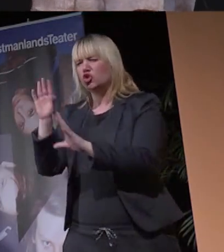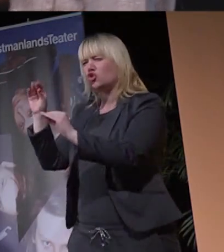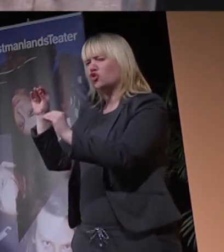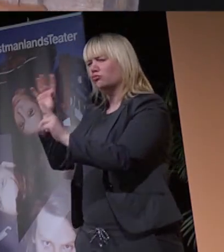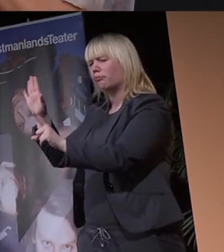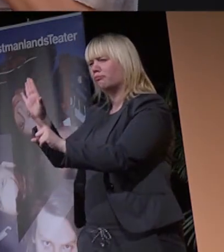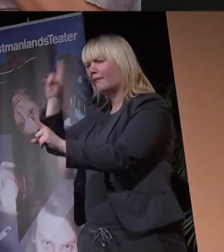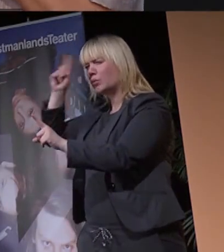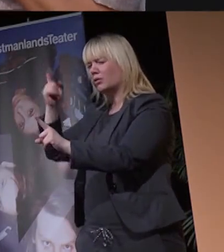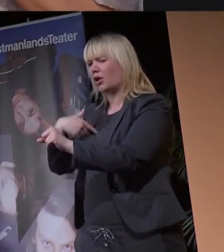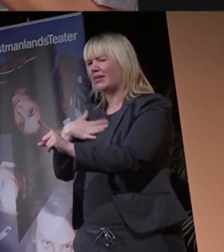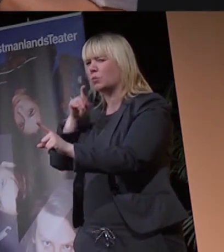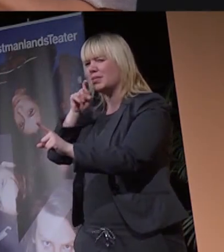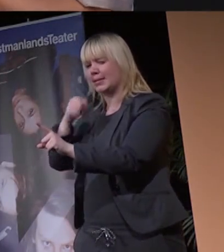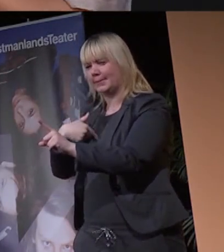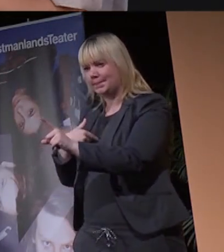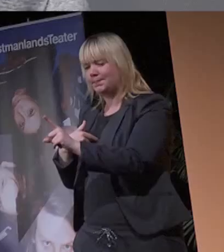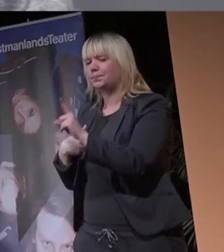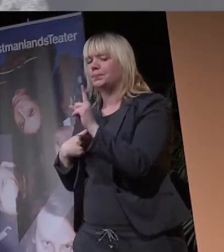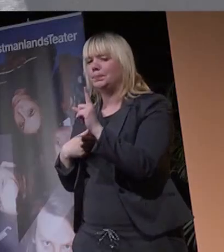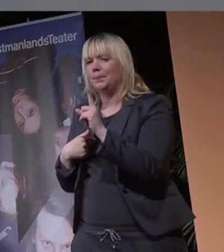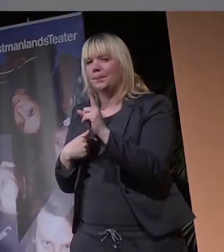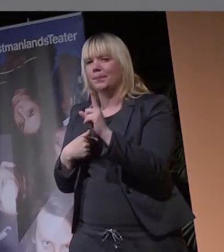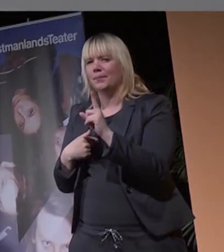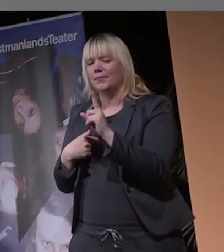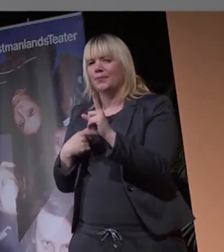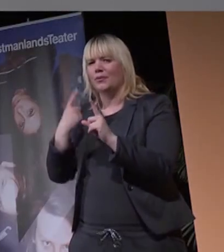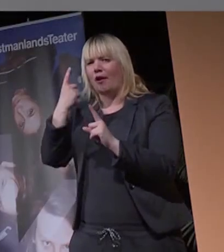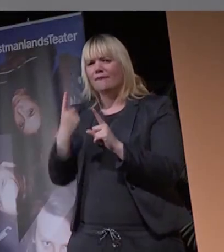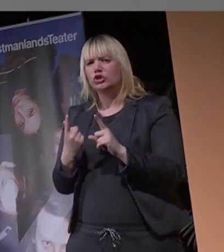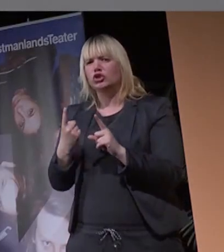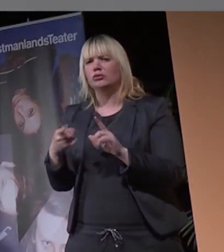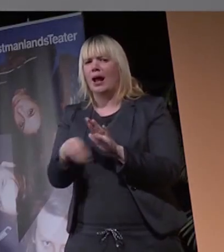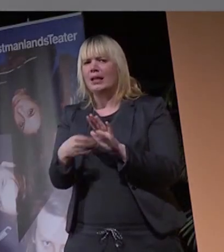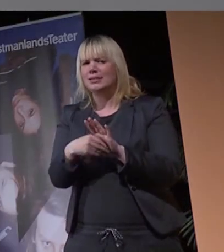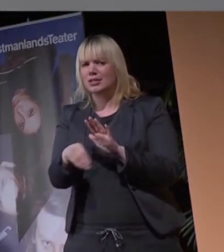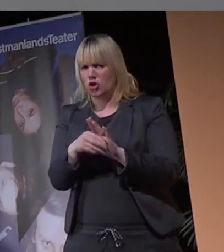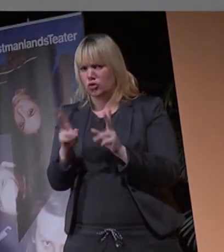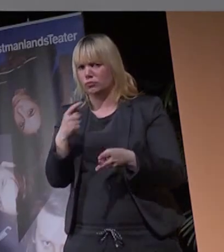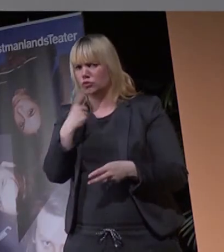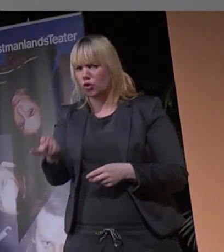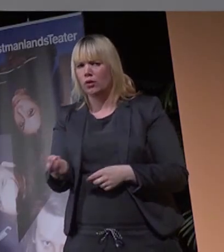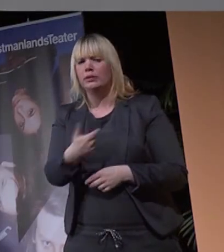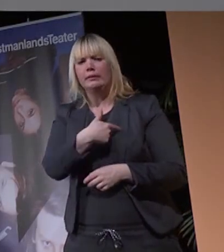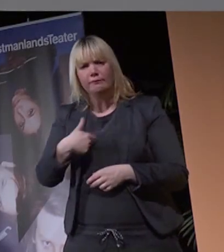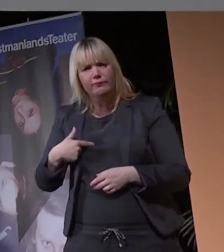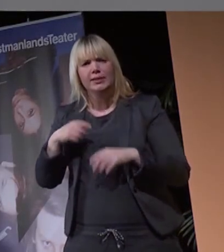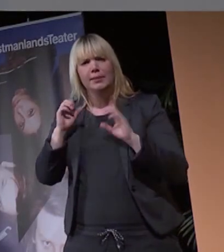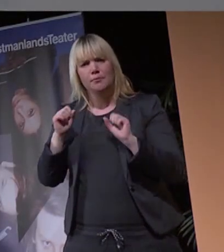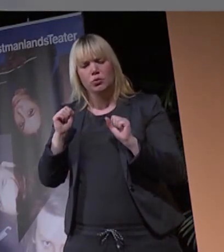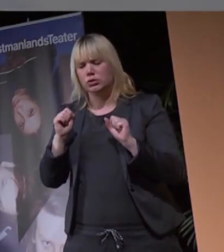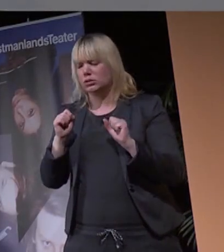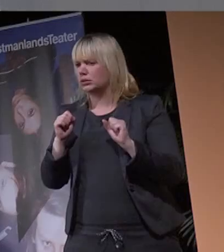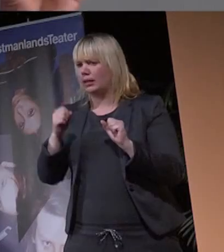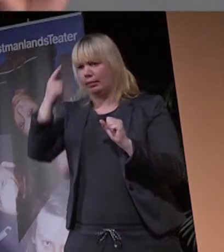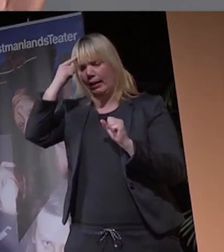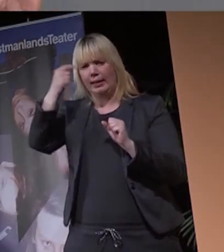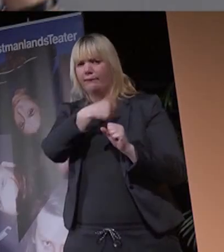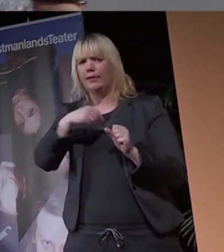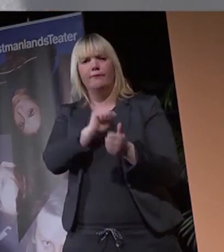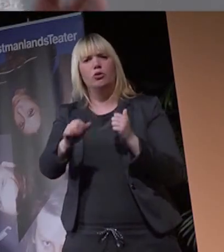där. Att vi pratar om en armslängds avstånd. Samtidigt så har vi faktiskt en anslagsgivning inom just kulturen som är otroligt